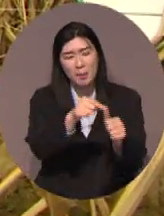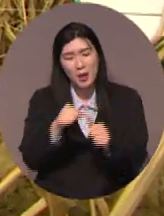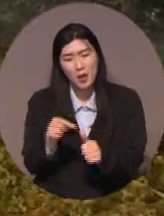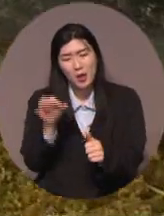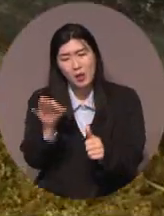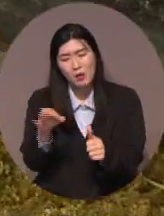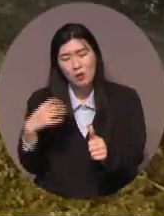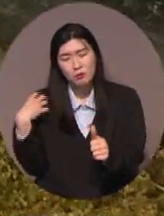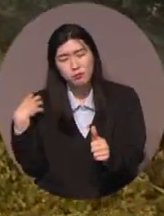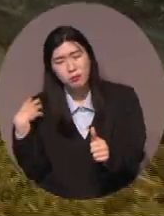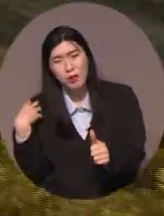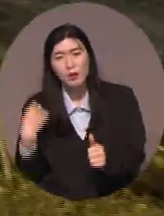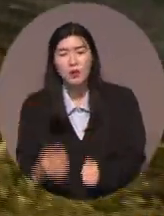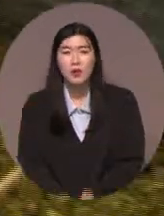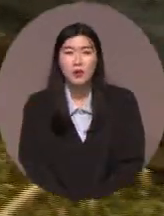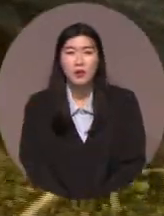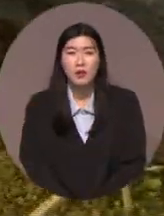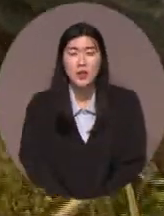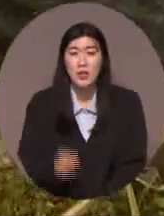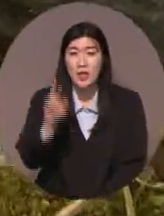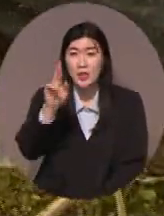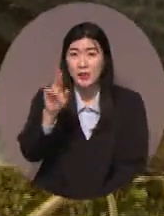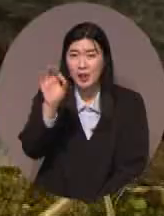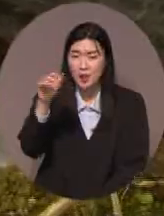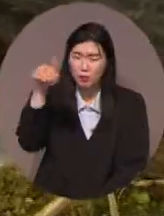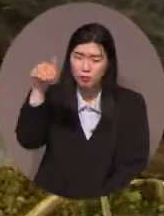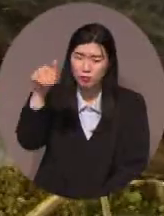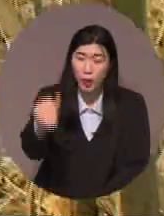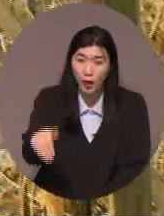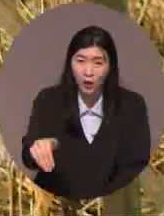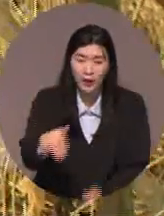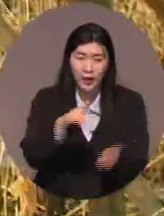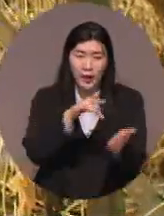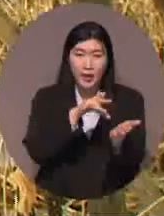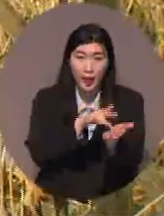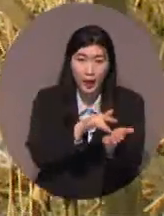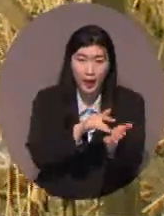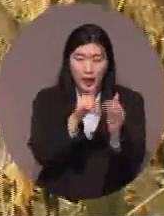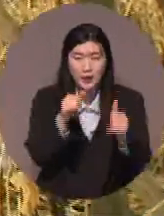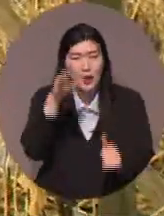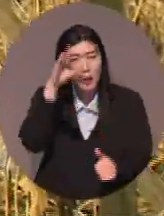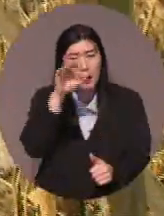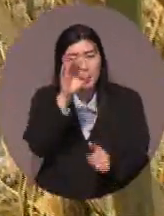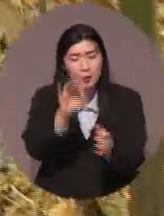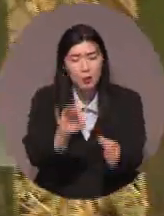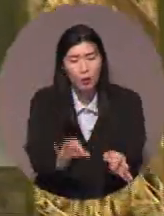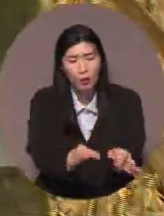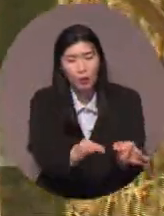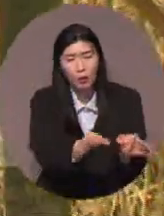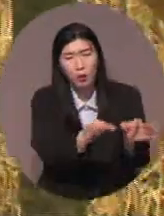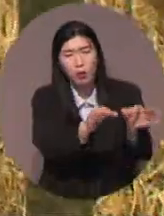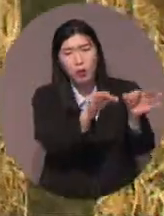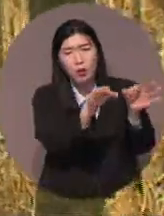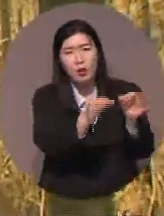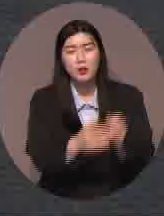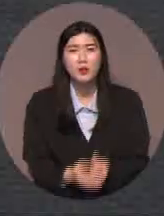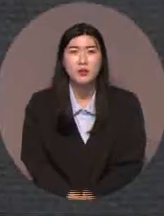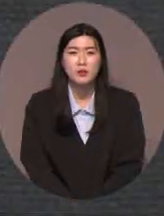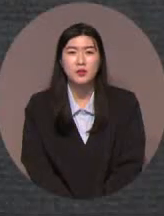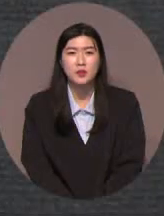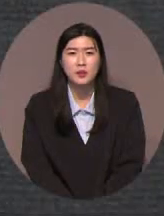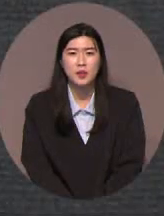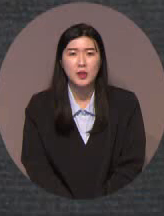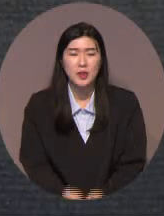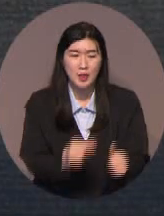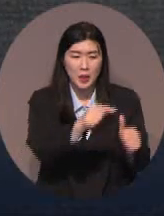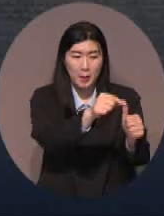앞섭니다. 인삼값이 뚝 떨어지는 동안 농약과 인건비 등 생산비는 꾸준히 올랐기 때문입니다.